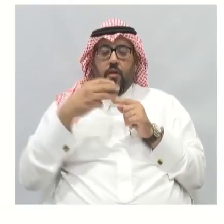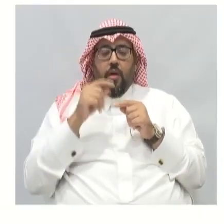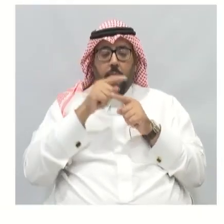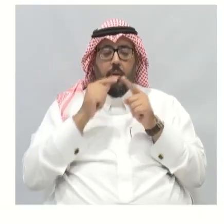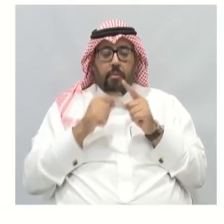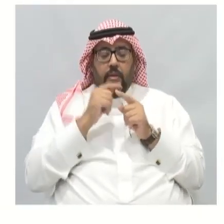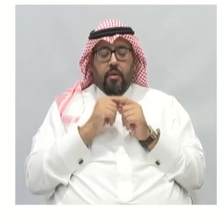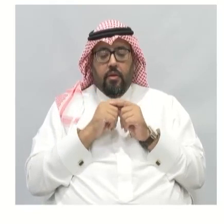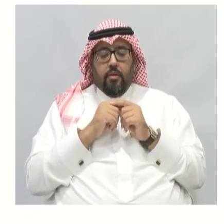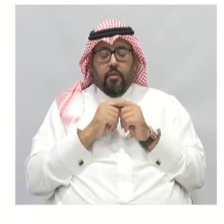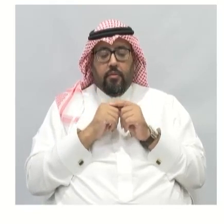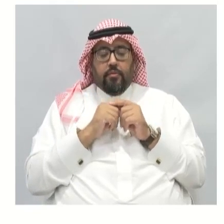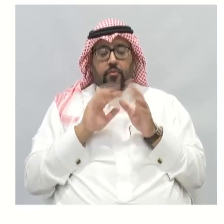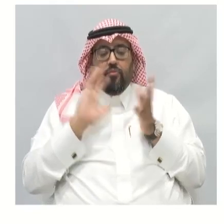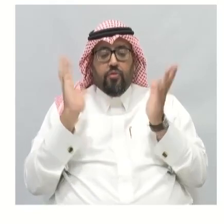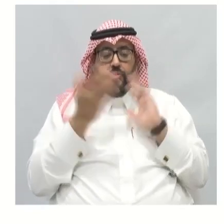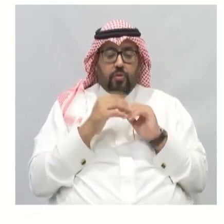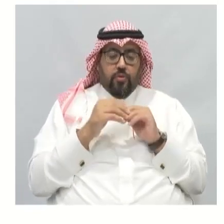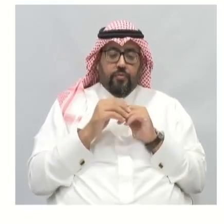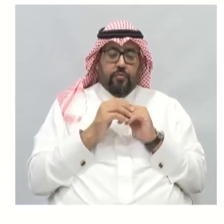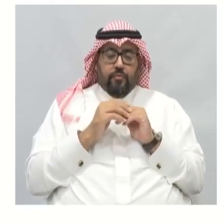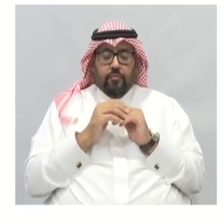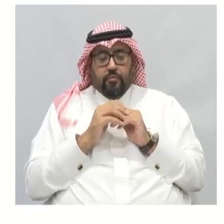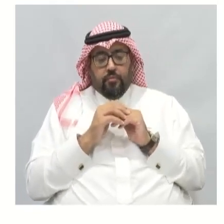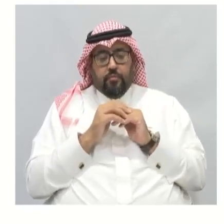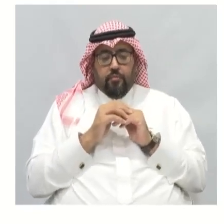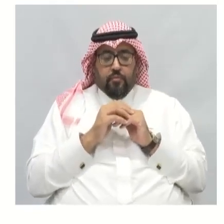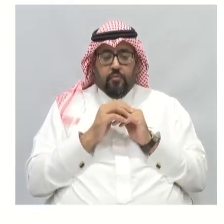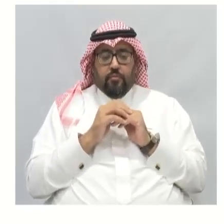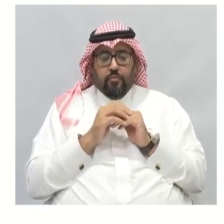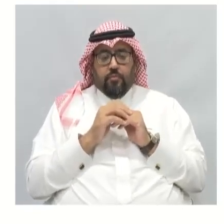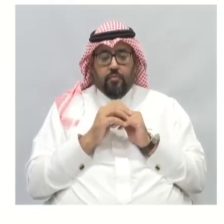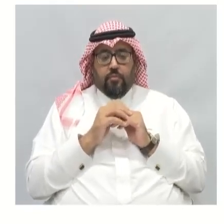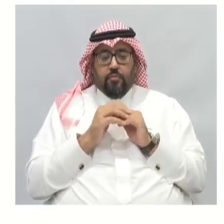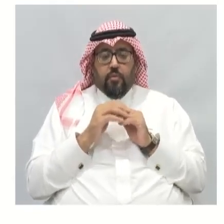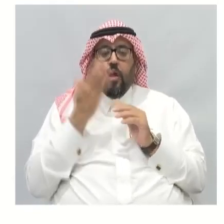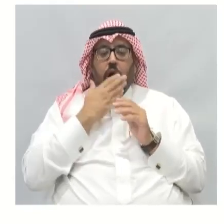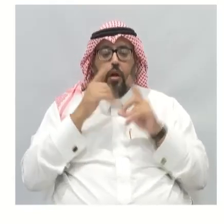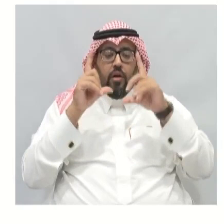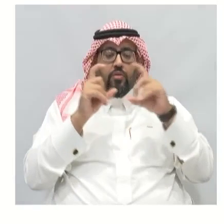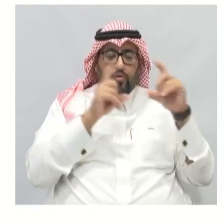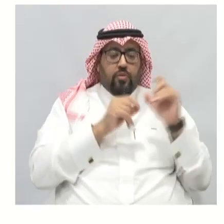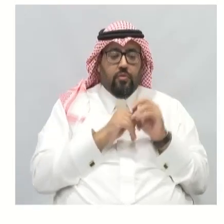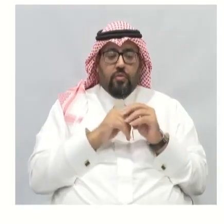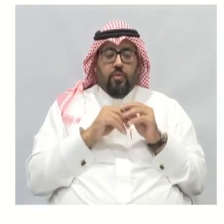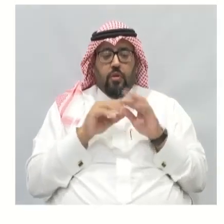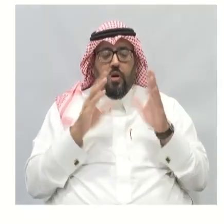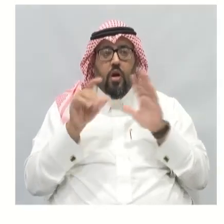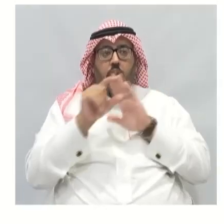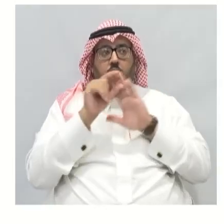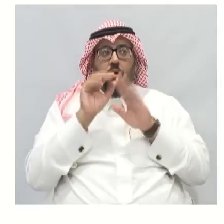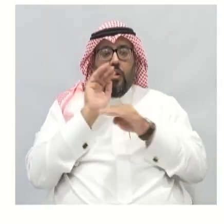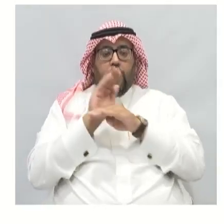38% من اجمالي السكان اقرا الصور ثم استنتج عنوان